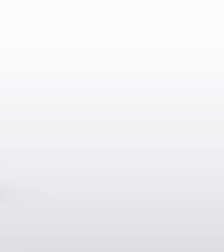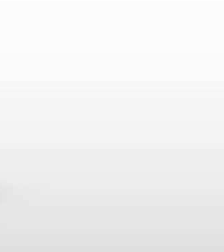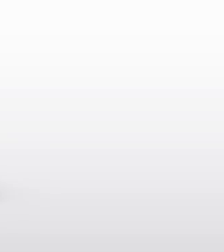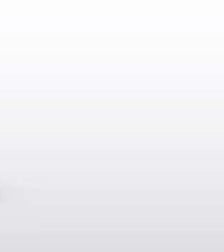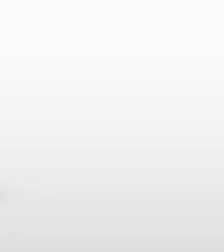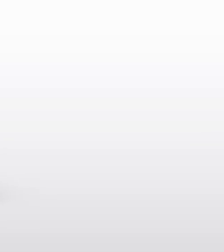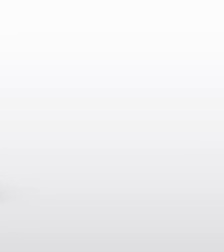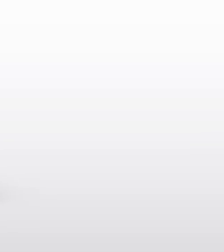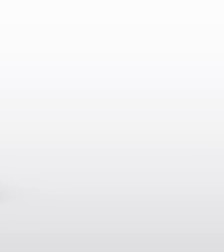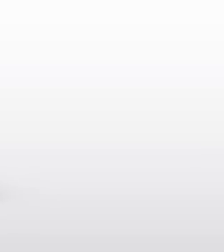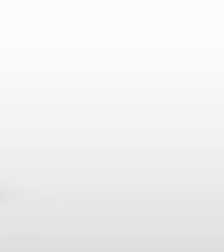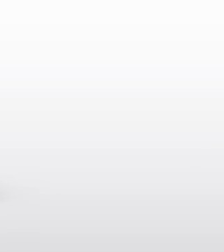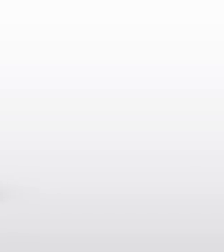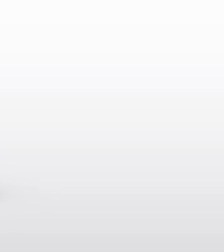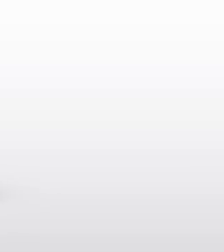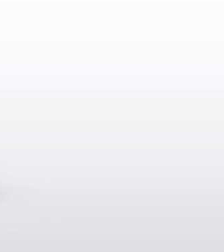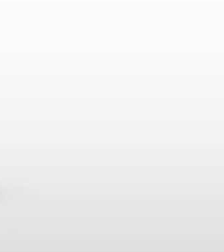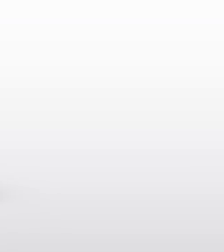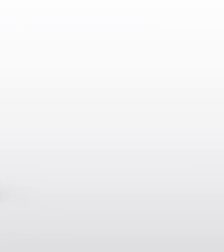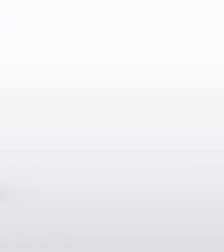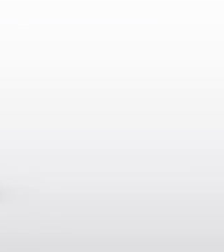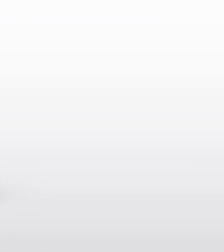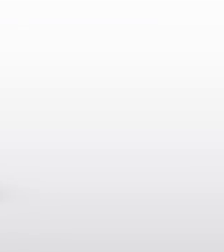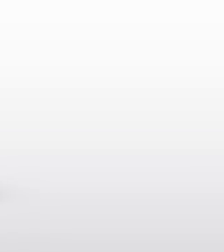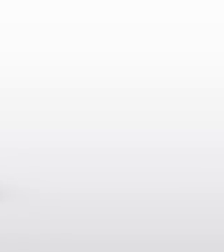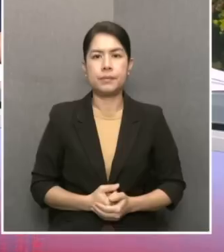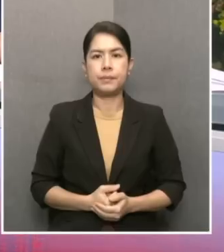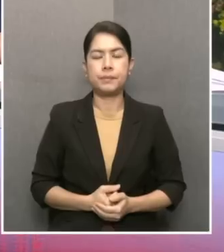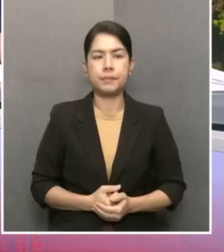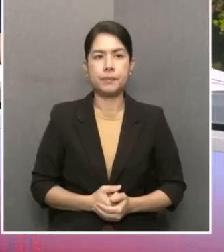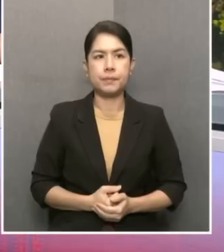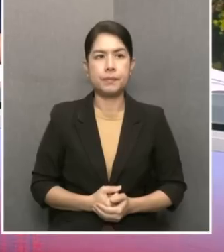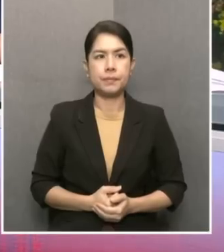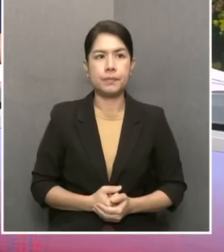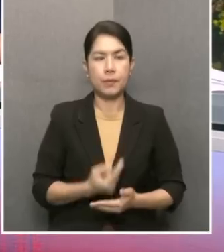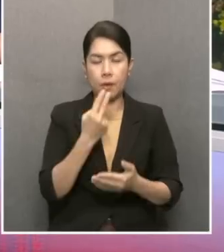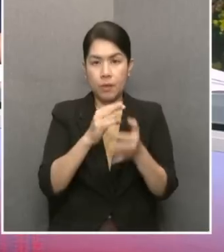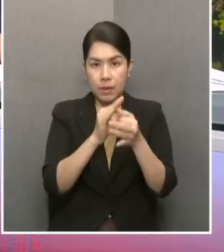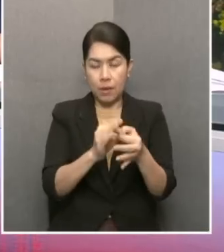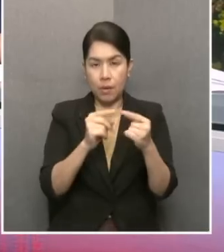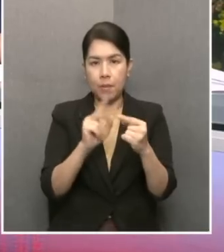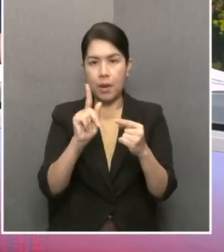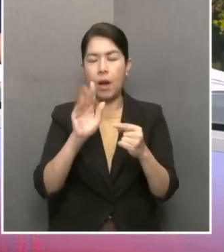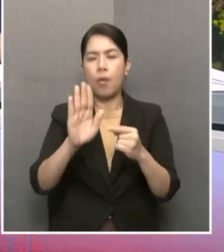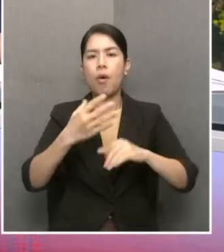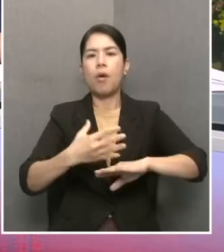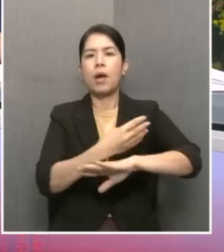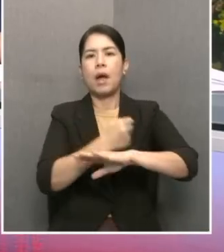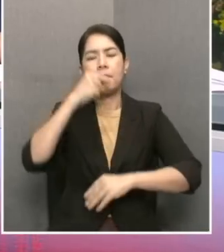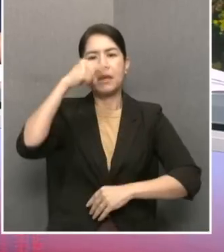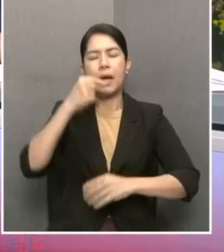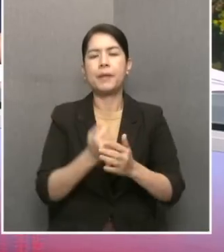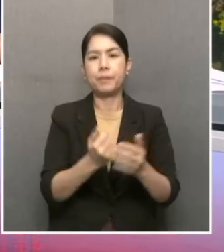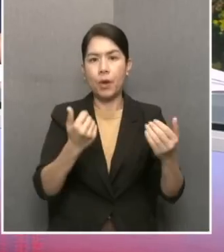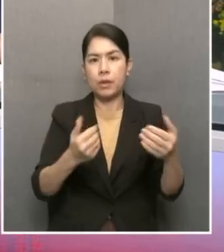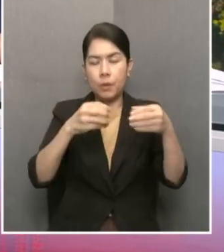เสน่ห์ความเป็นไทยใครๆก็หลงรัก 7-elevenติดตามเรื่องการเมืองไทยกันก่อนนะครับตอนนี้พรรคที่